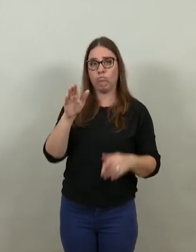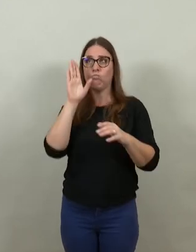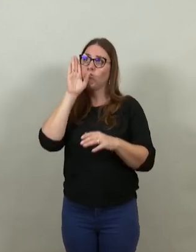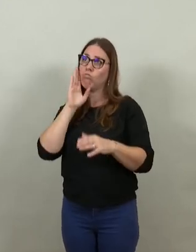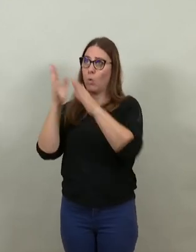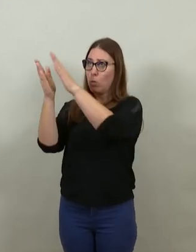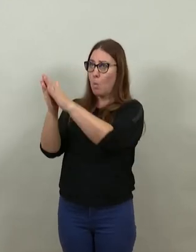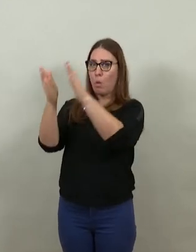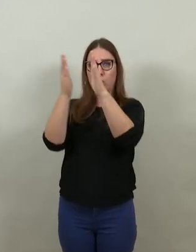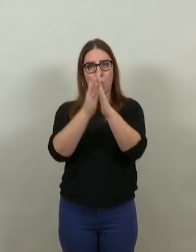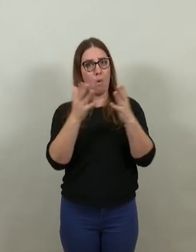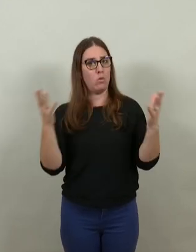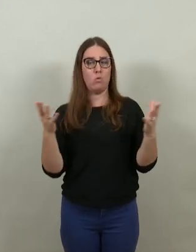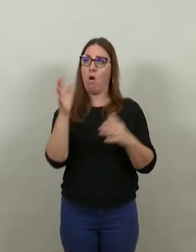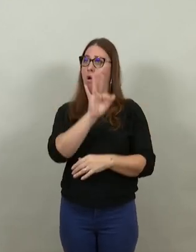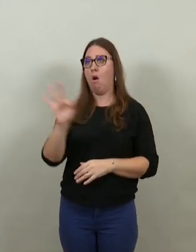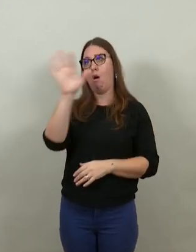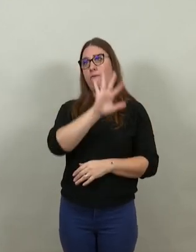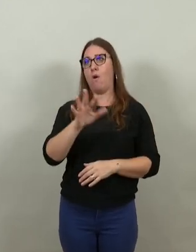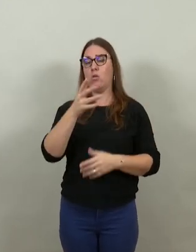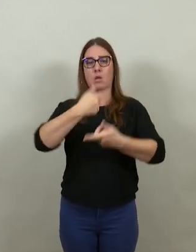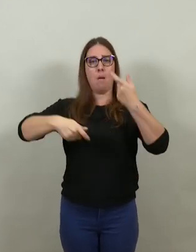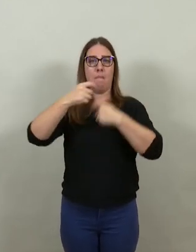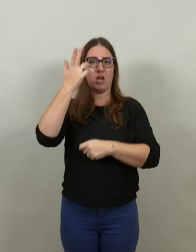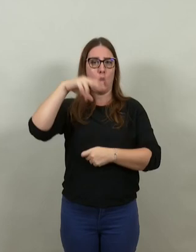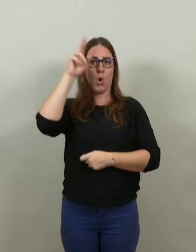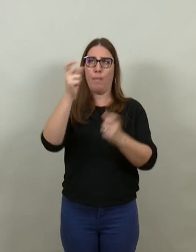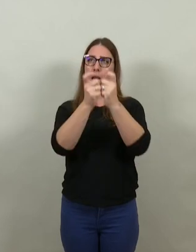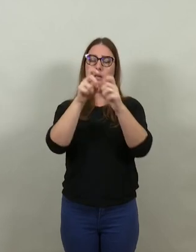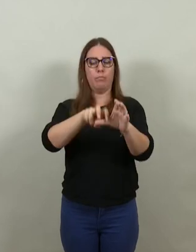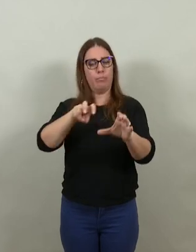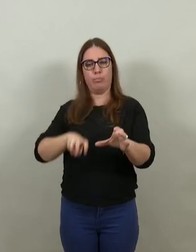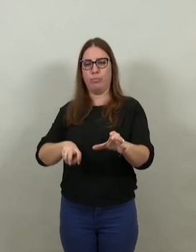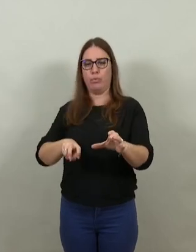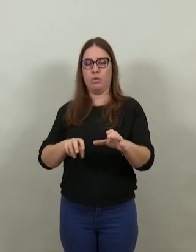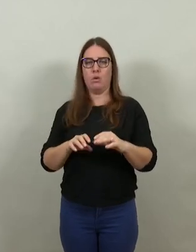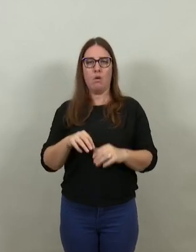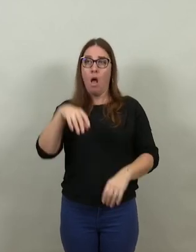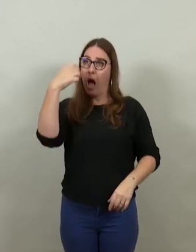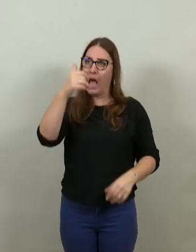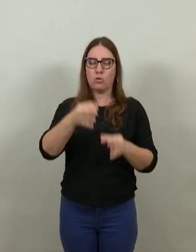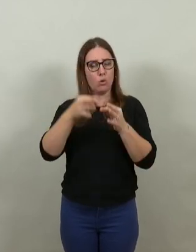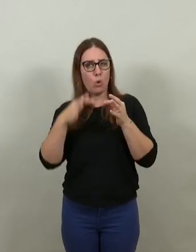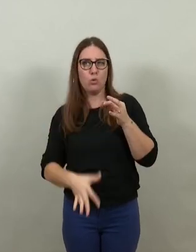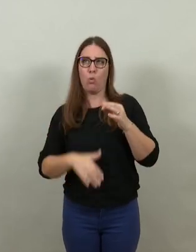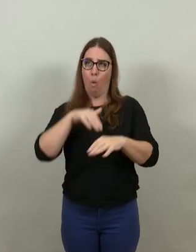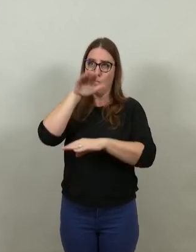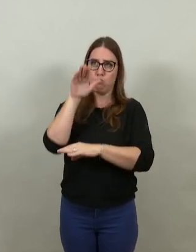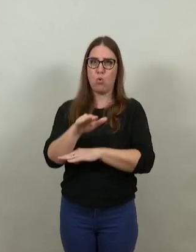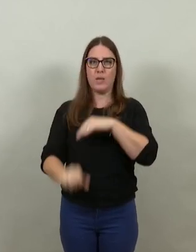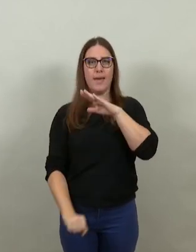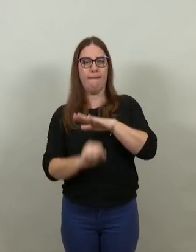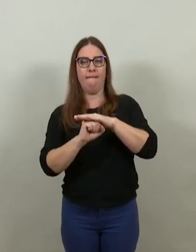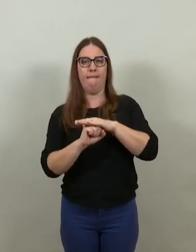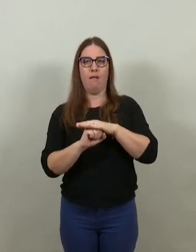d'engager la sortie de la France du marché européen de l'électricité seule façon bouclier